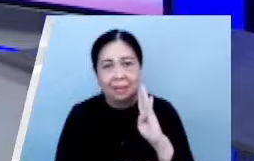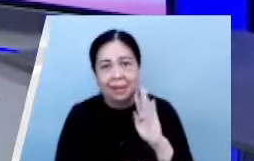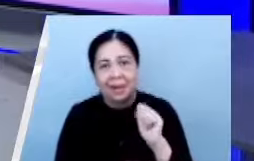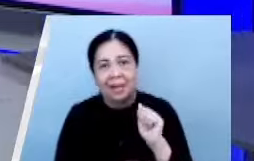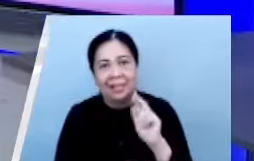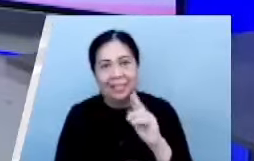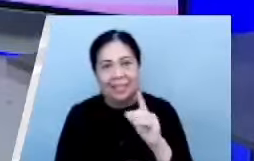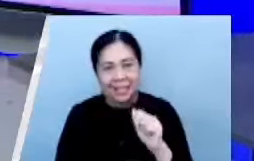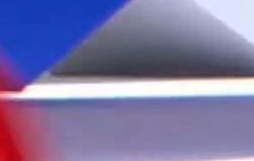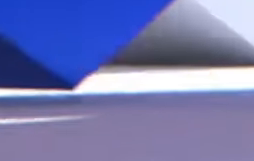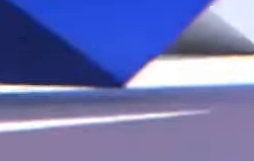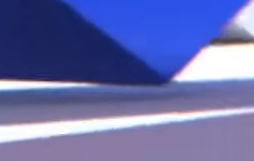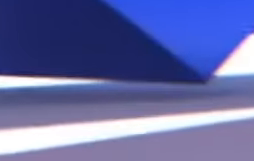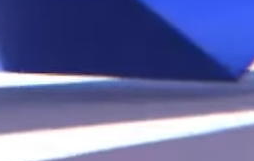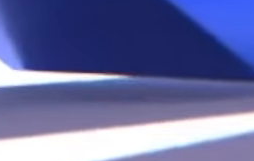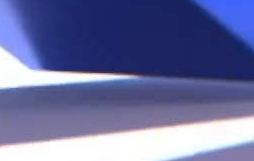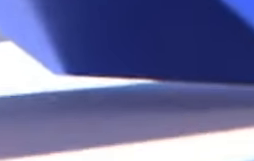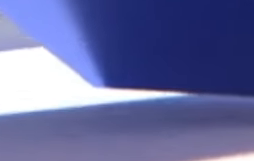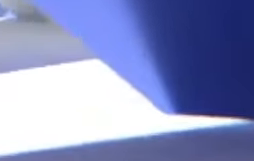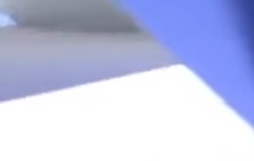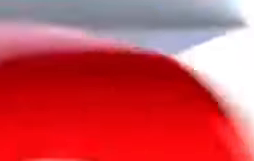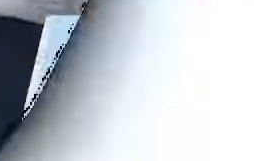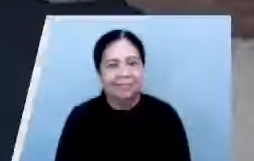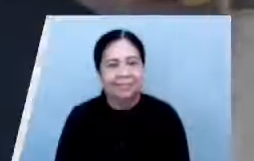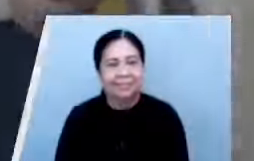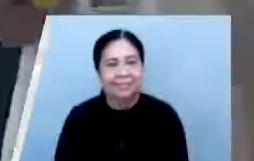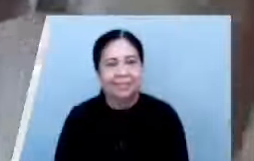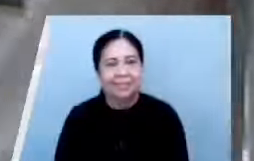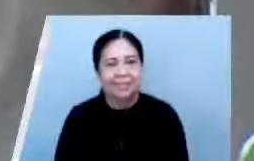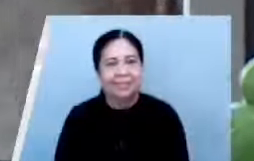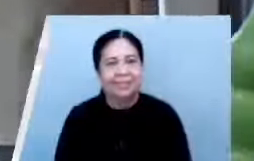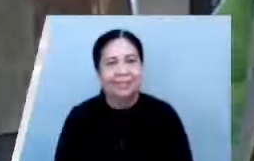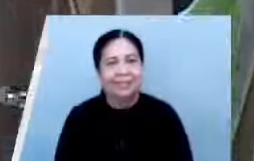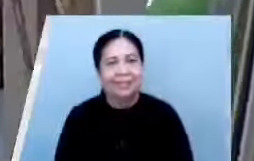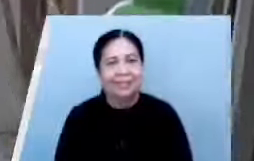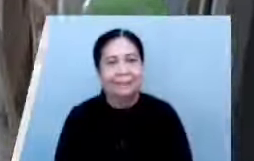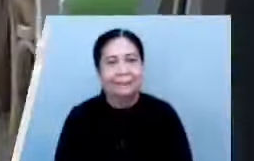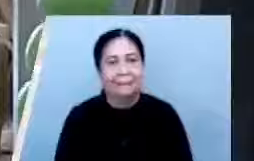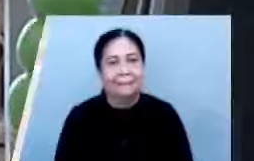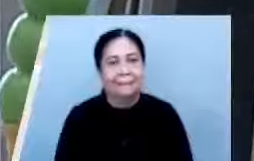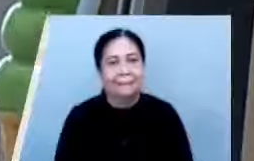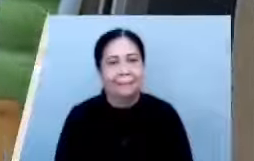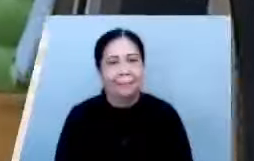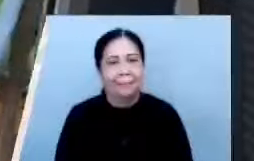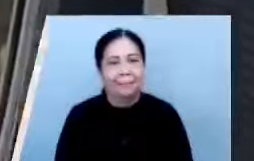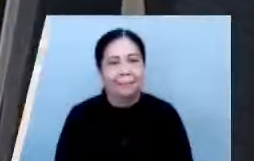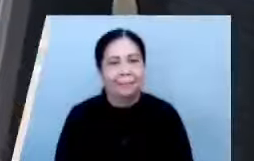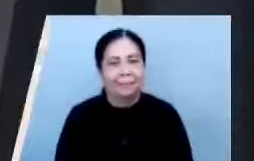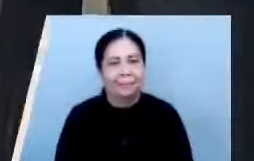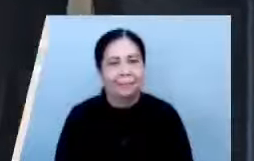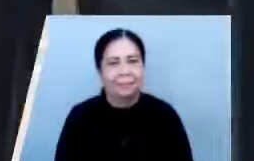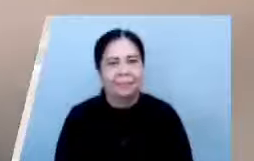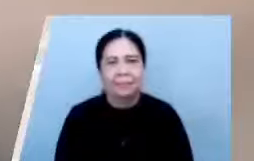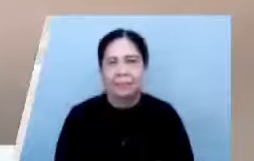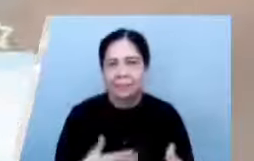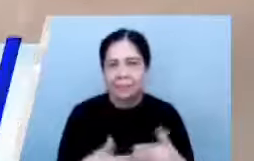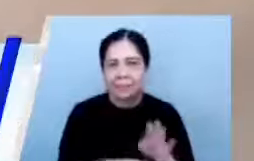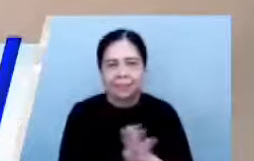chika ni Aubrey Carampel. Kag keep busy sa kanilang